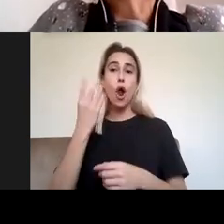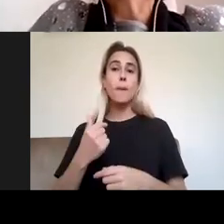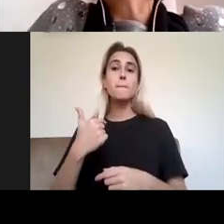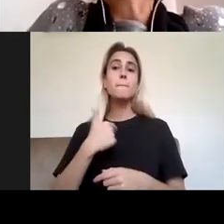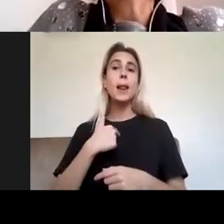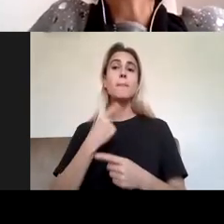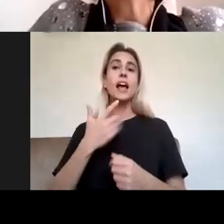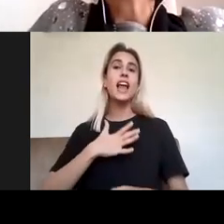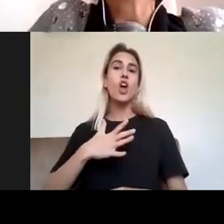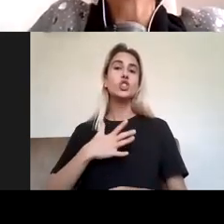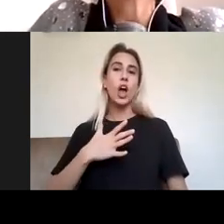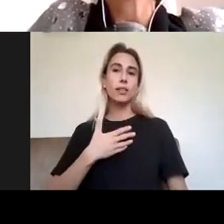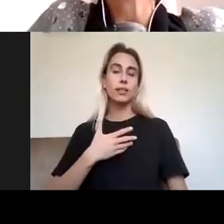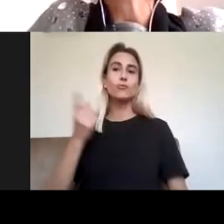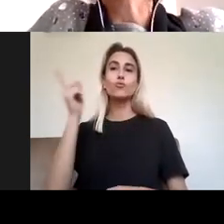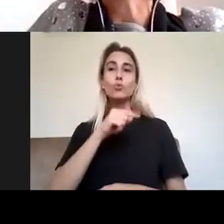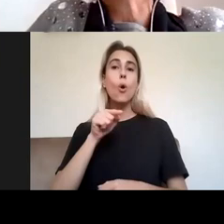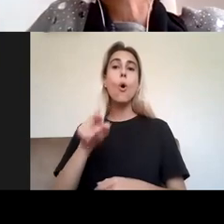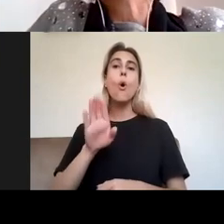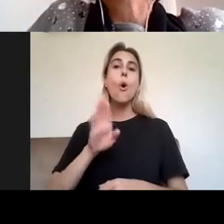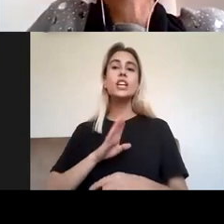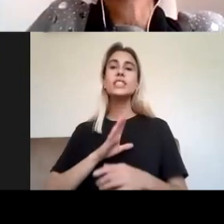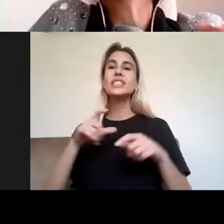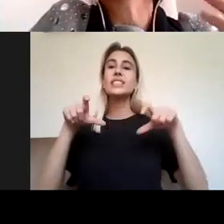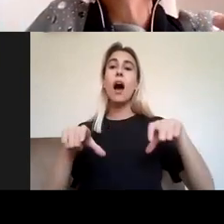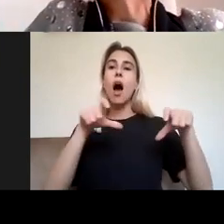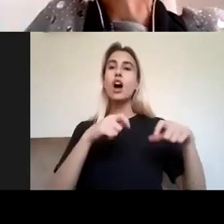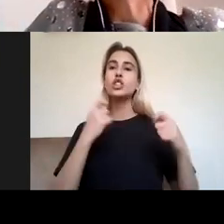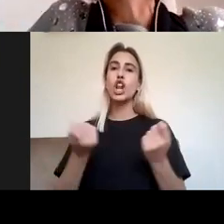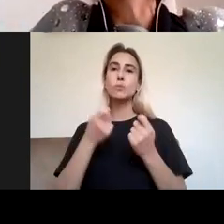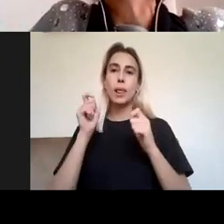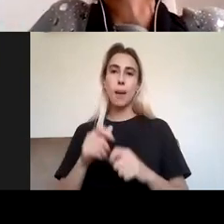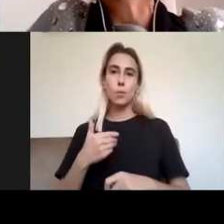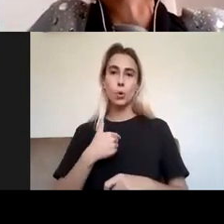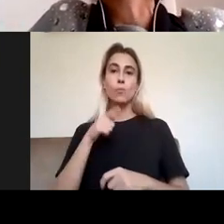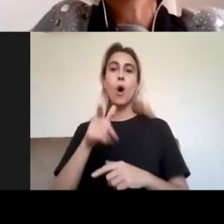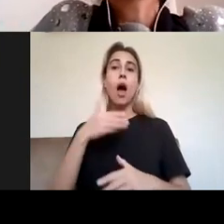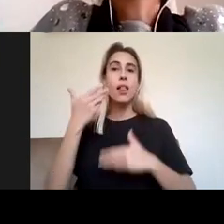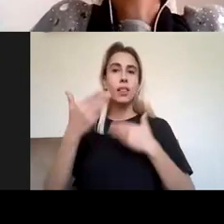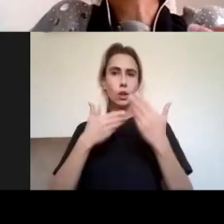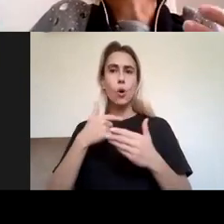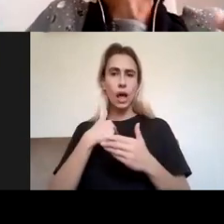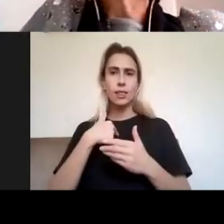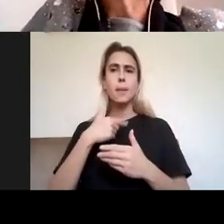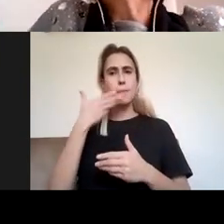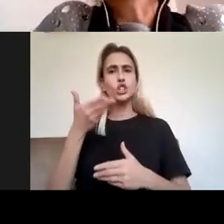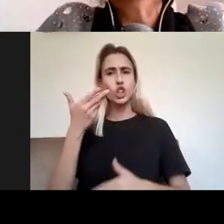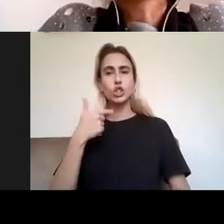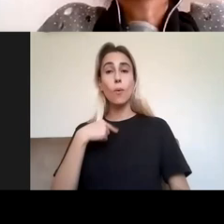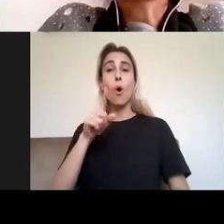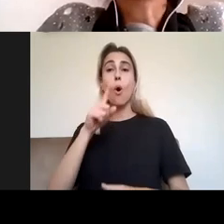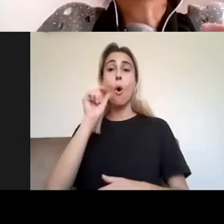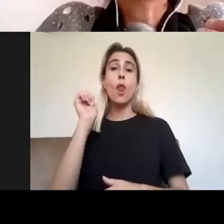biraz da heyecanlandırdı. Çünkü öğrencilerle saha çalışmaları yapıyorum. Zaten anlatırken bunlardan da bahsedeceğim. Çok önemli bir